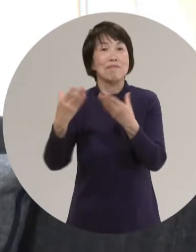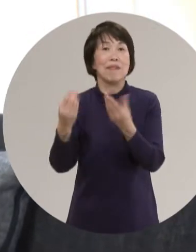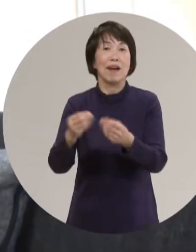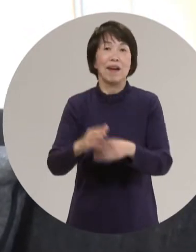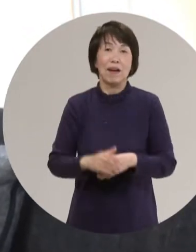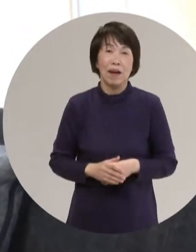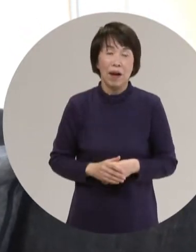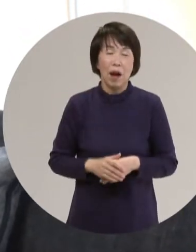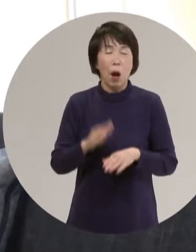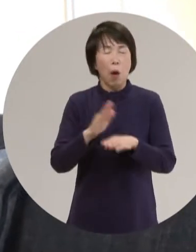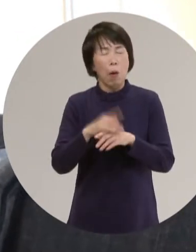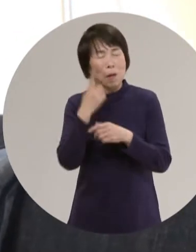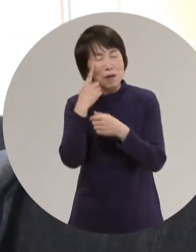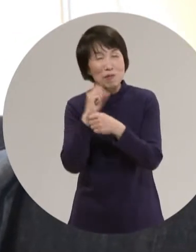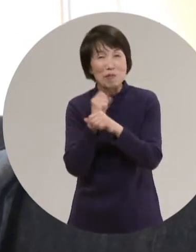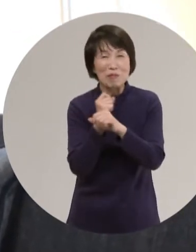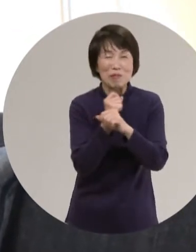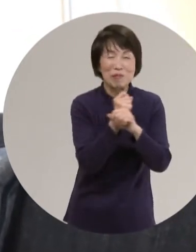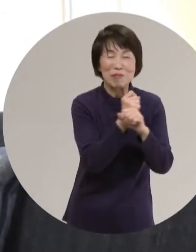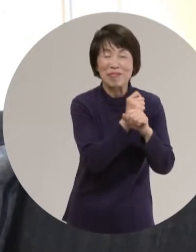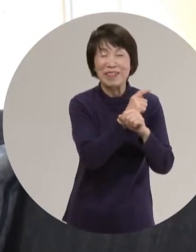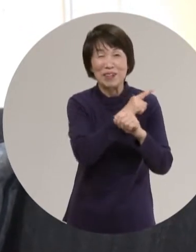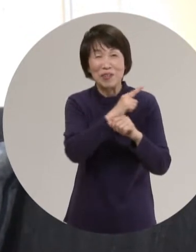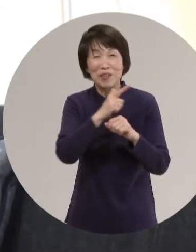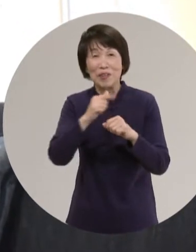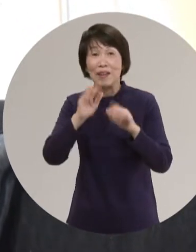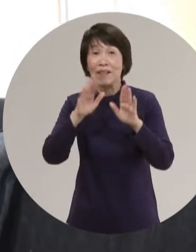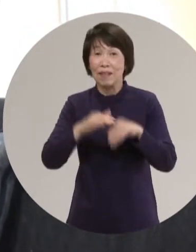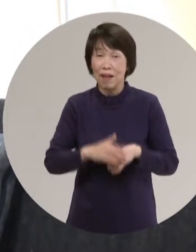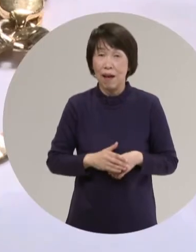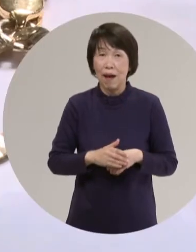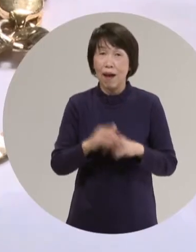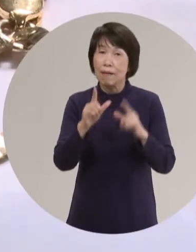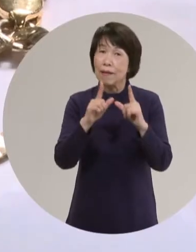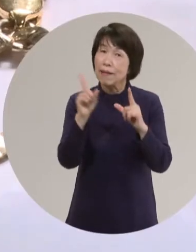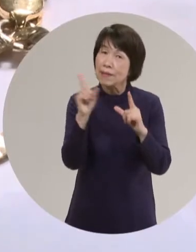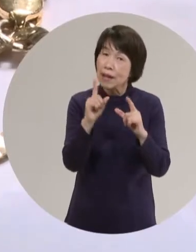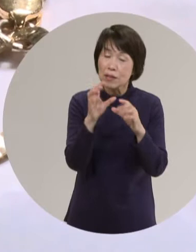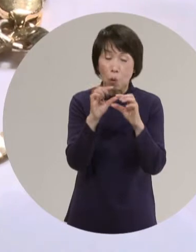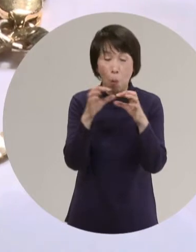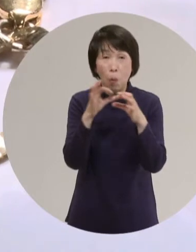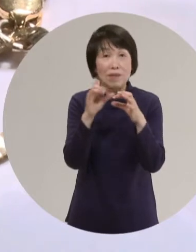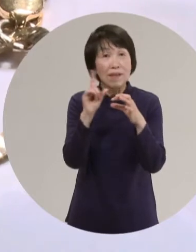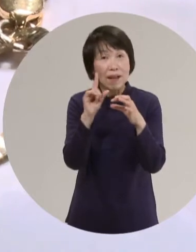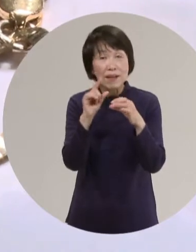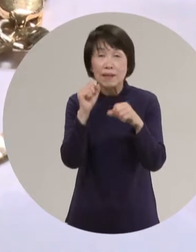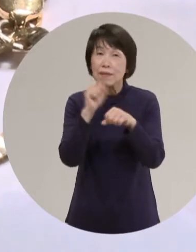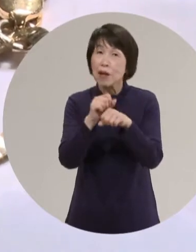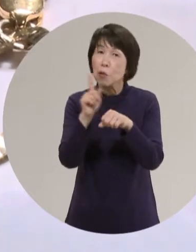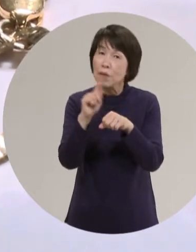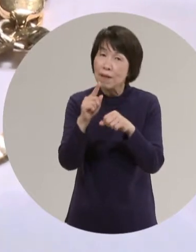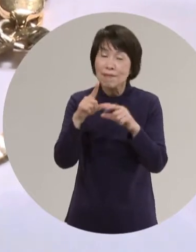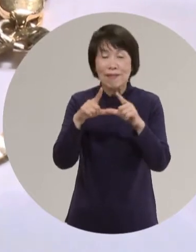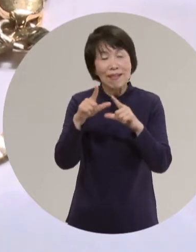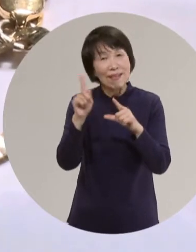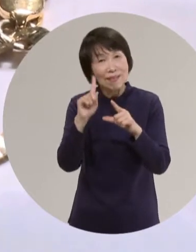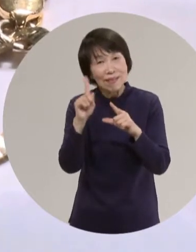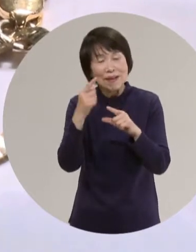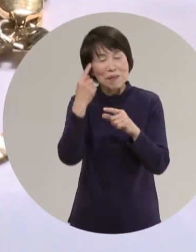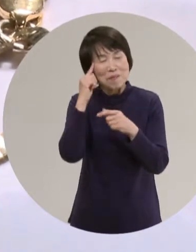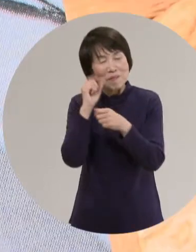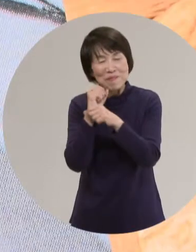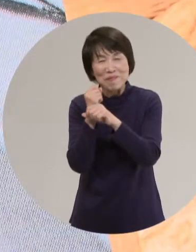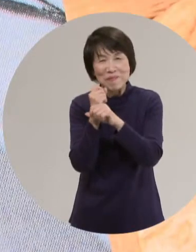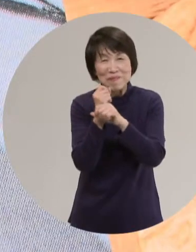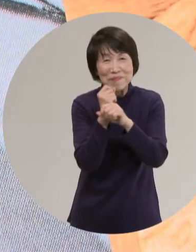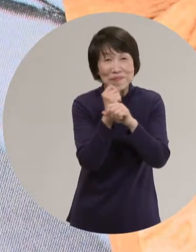はい、もういろんなもう試行錯誤、もう靴ずれを何回もやって、もう形とか厚さとか、素材とかデザインとかい